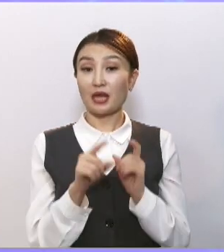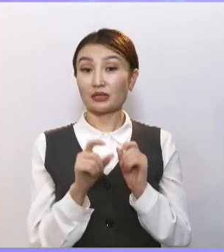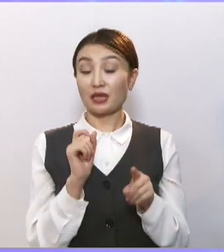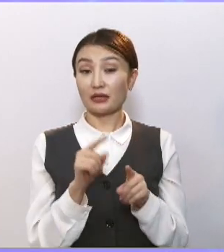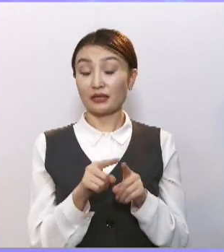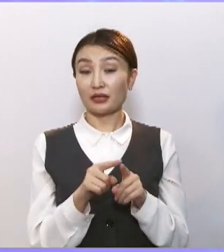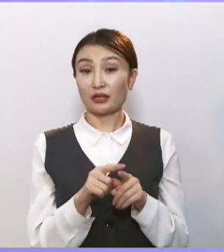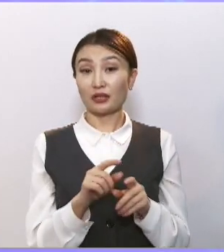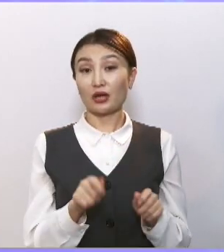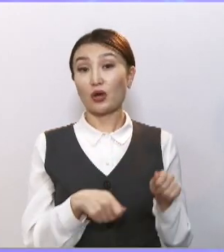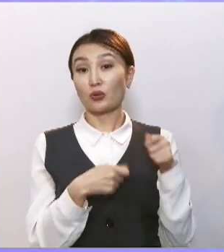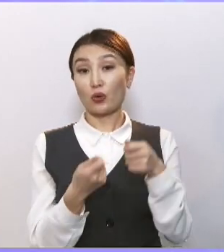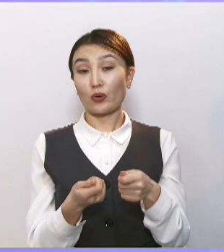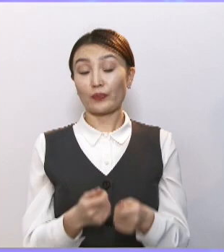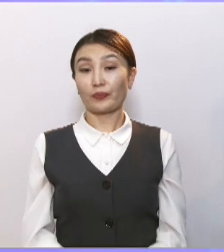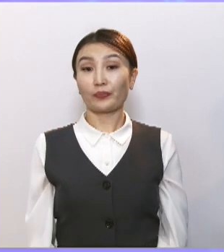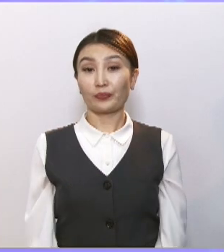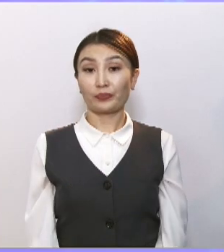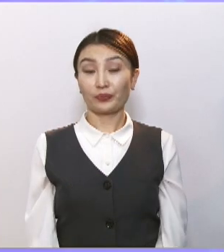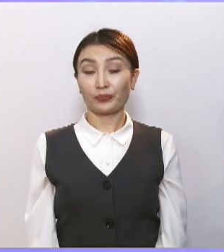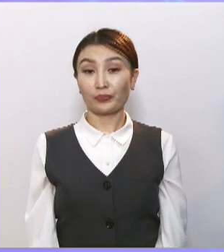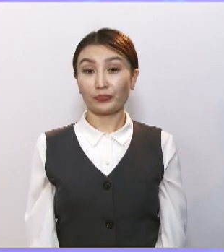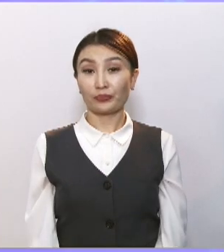Таштандыны төгөм.